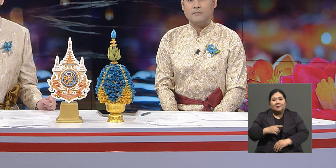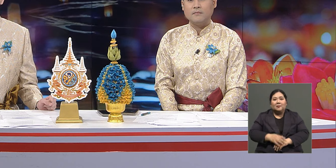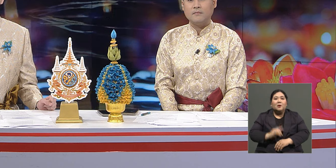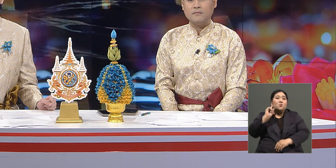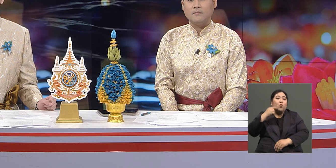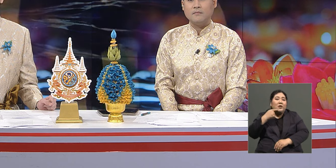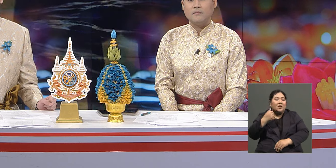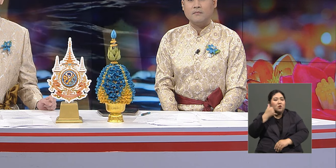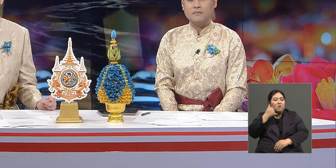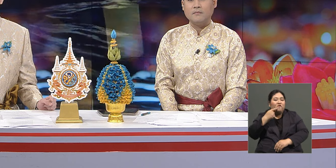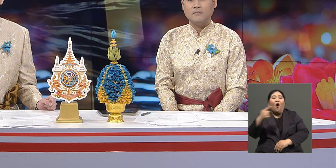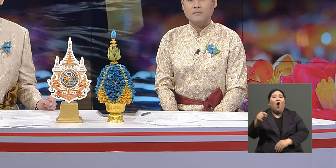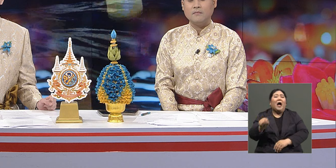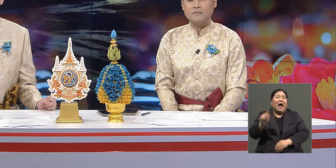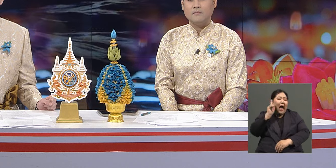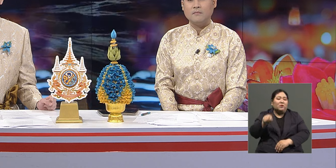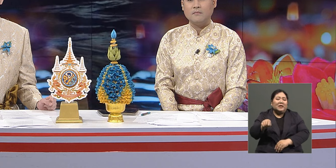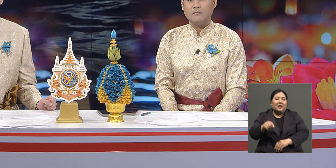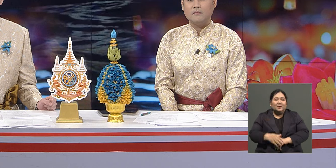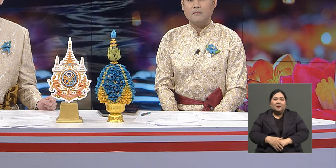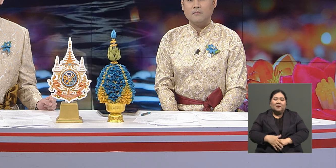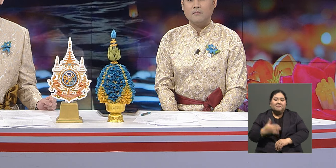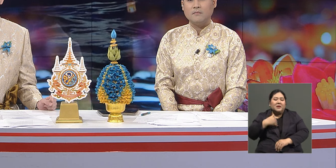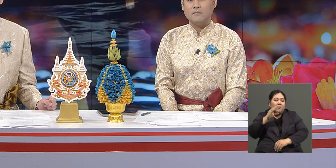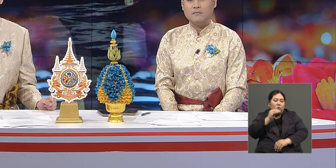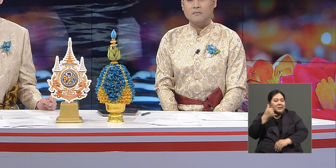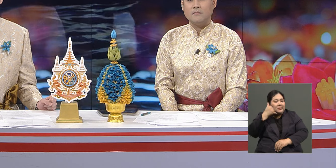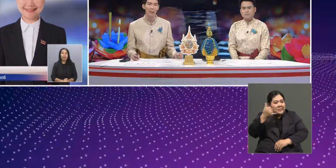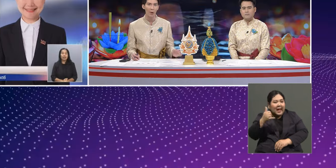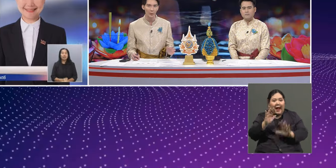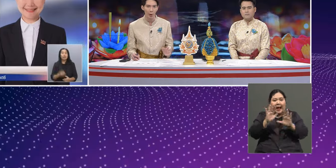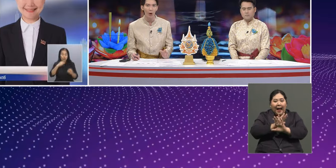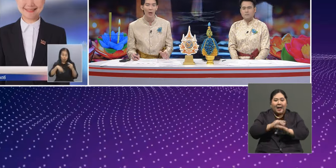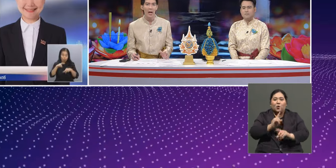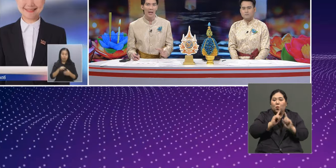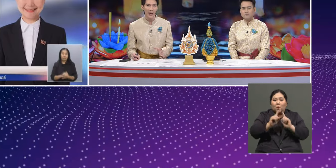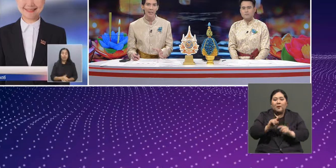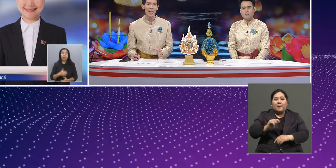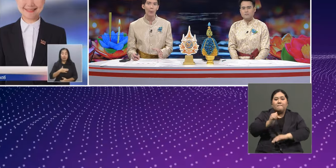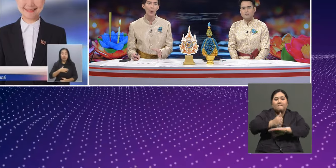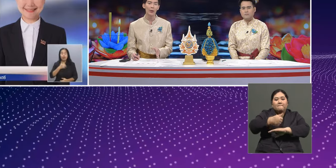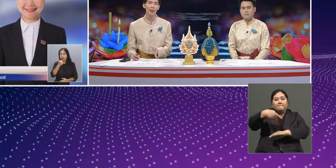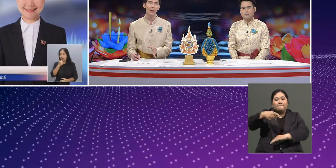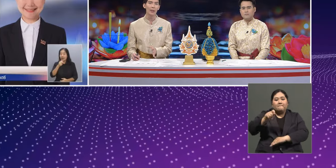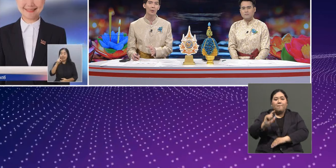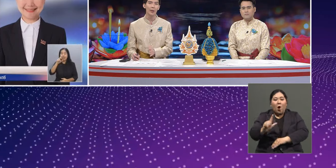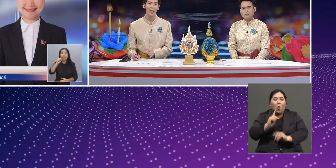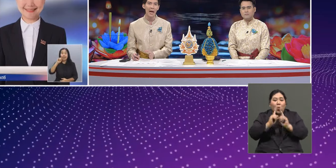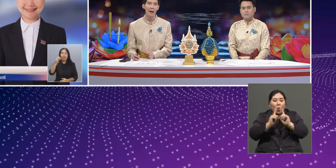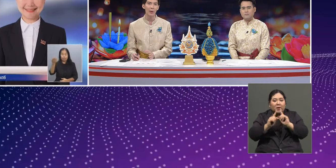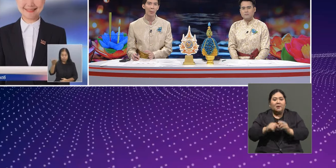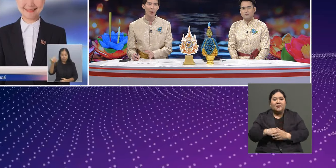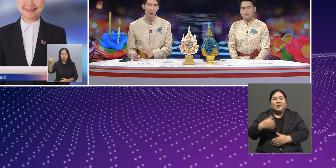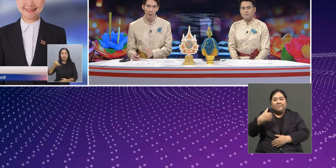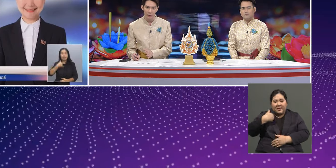สาวคนนึงที่เป็นข่าวอยู่นะครับก็มีการพูดคุยกับชายที่มีเสียงคล้ายกับบอสพอครั้งนี้เนี่ยพูดถึงรัฐมนตรี